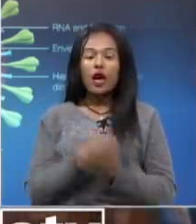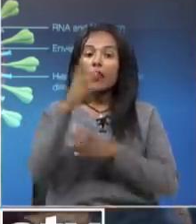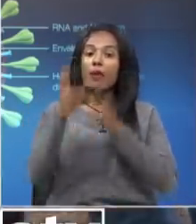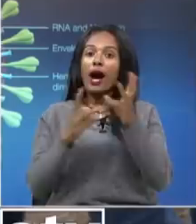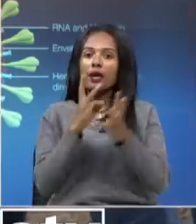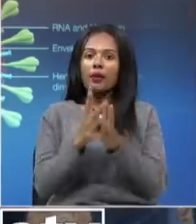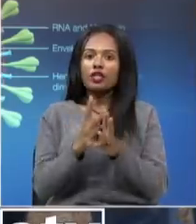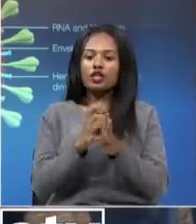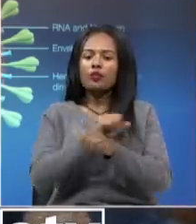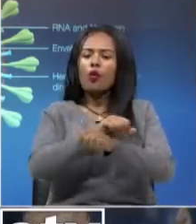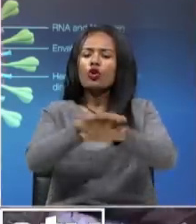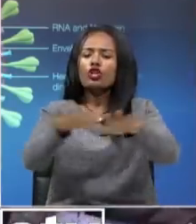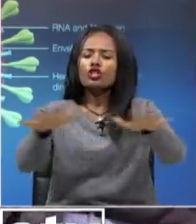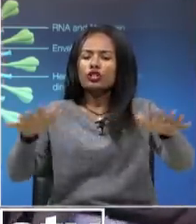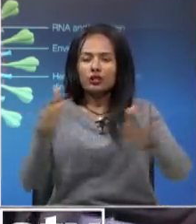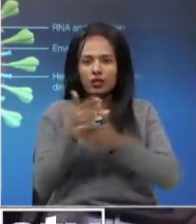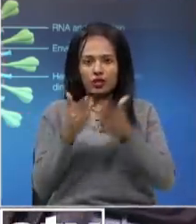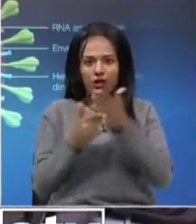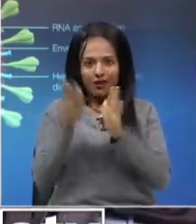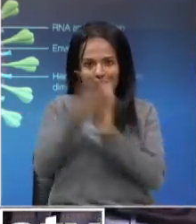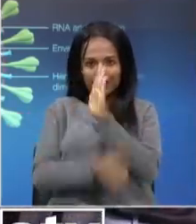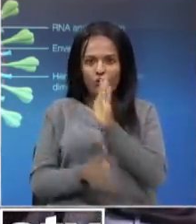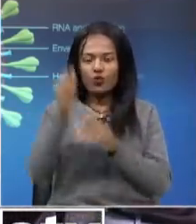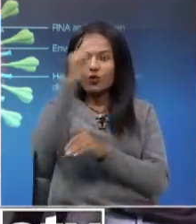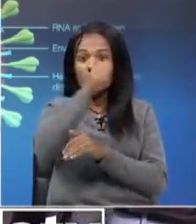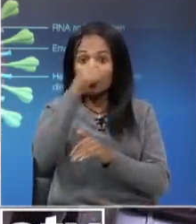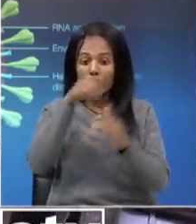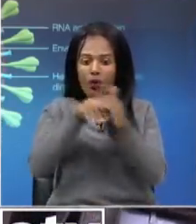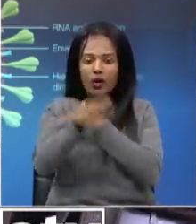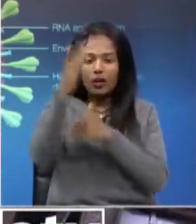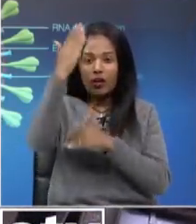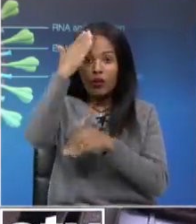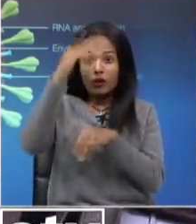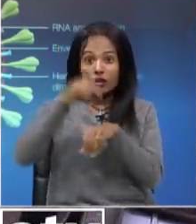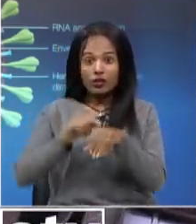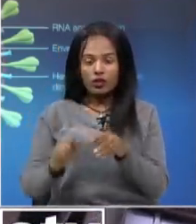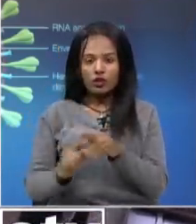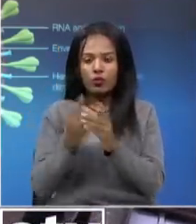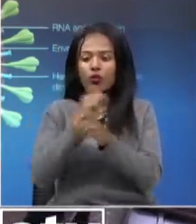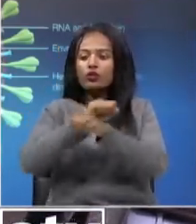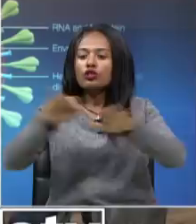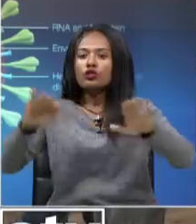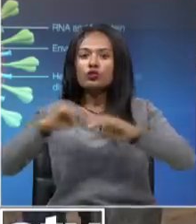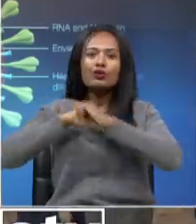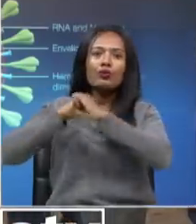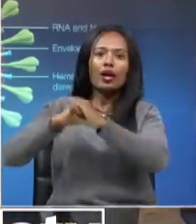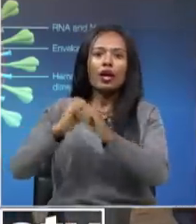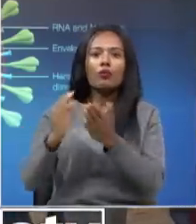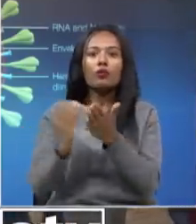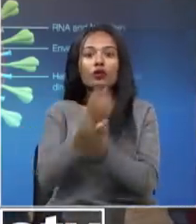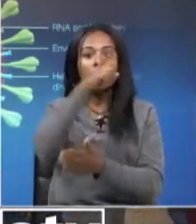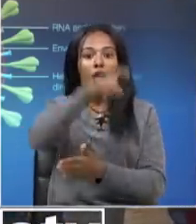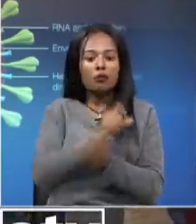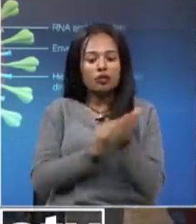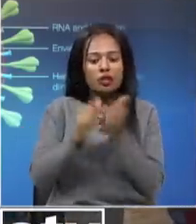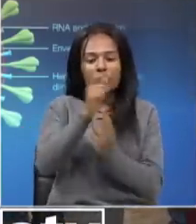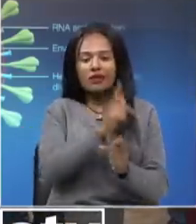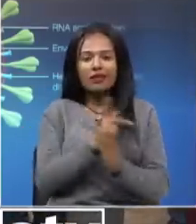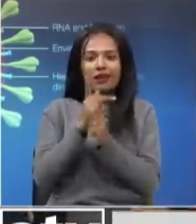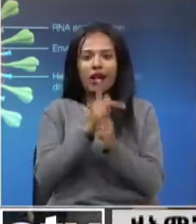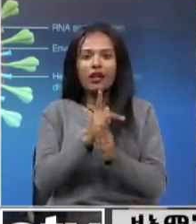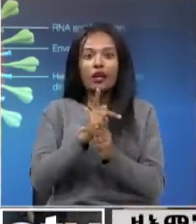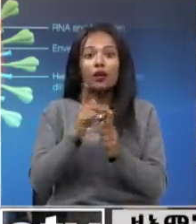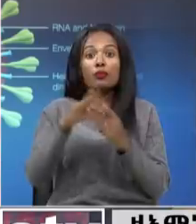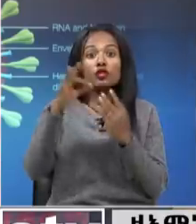በአለማችን በወረርሽኝ ደረጃ የተከሰተውን የኮሮና ቫይረስ ወደ ኢትዮጵያ መግባቱ ከታወቀበት ጀምሮ ስርጭቱን ለመግታት መወሰድ ካለባቸው የቅድመ ጥንቃቄ